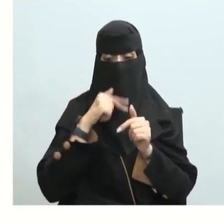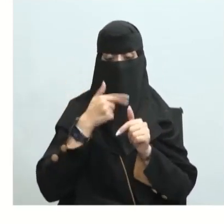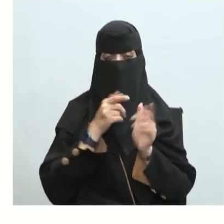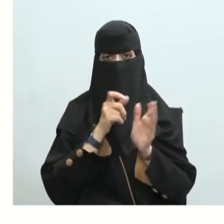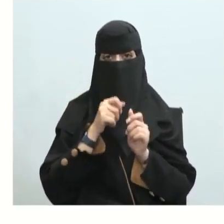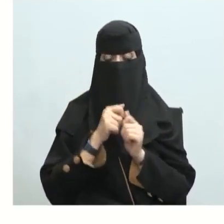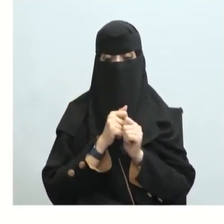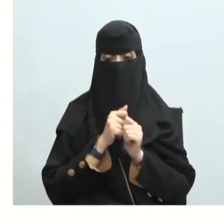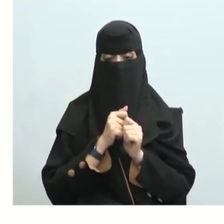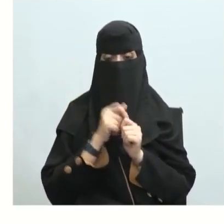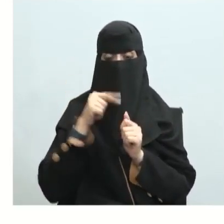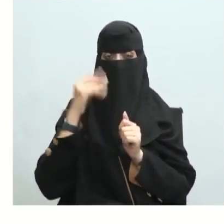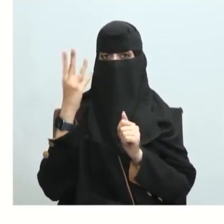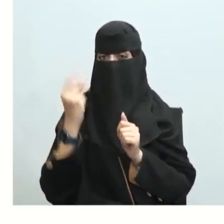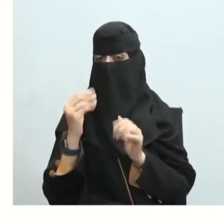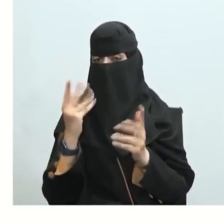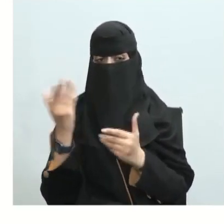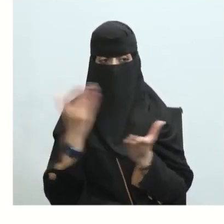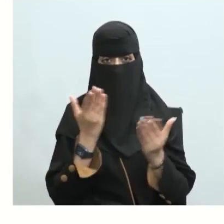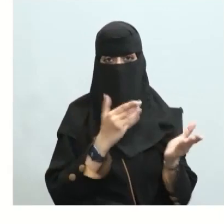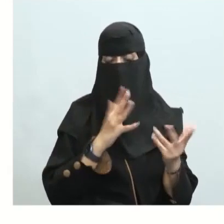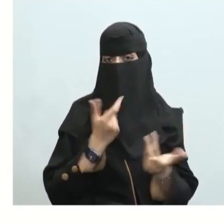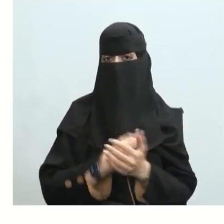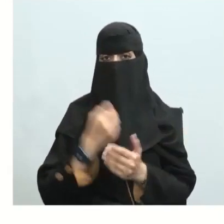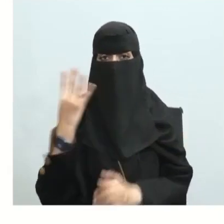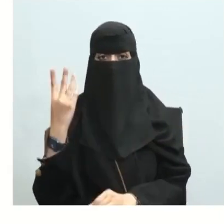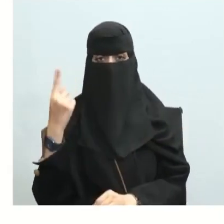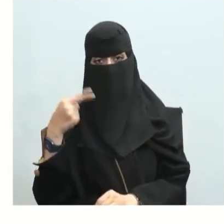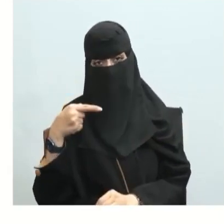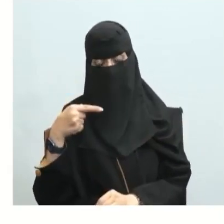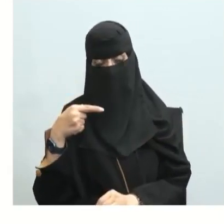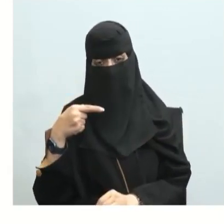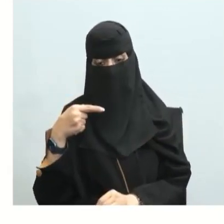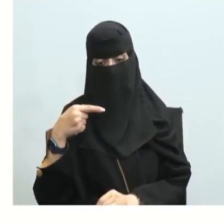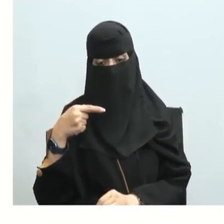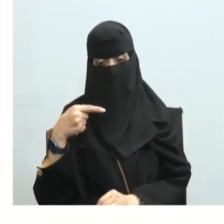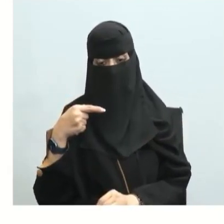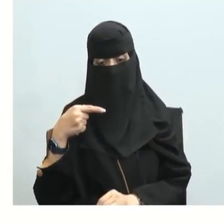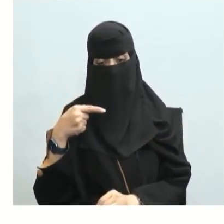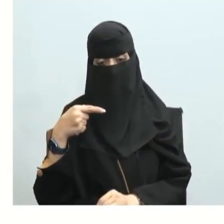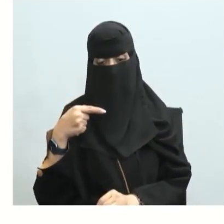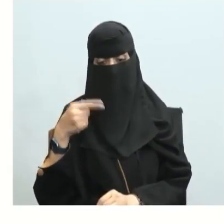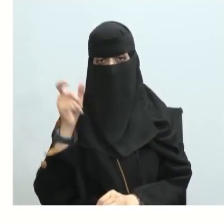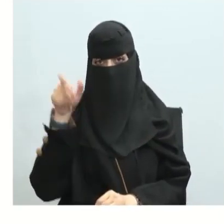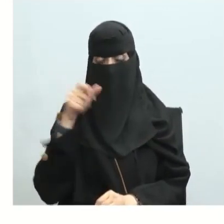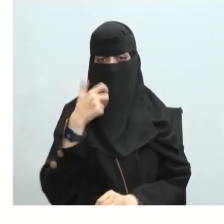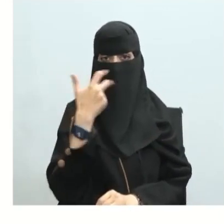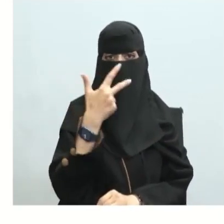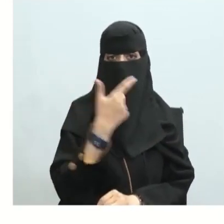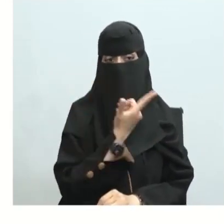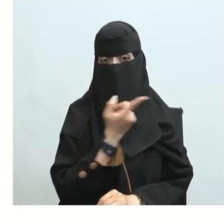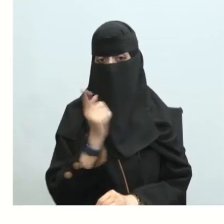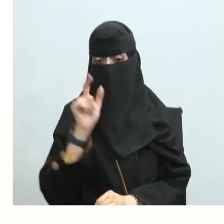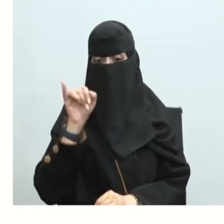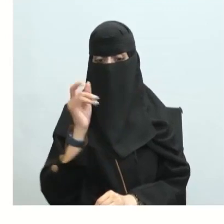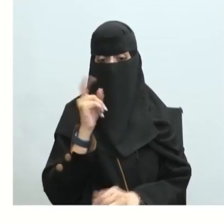وحضور عدد الاعضاء مثلا حضور اربعه تقول ا 14 عضوا وغ كل من